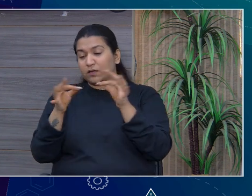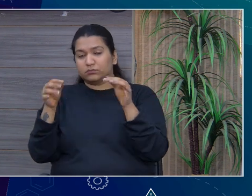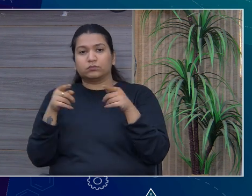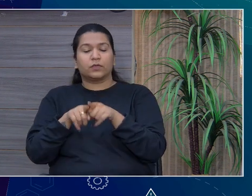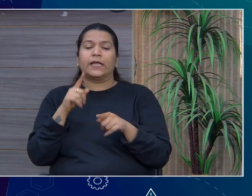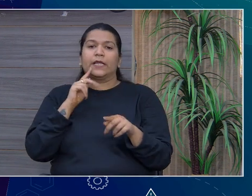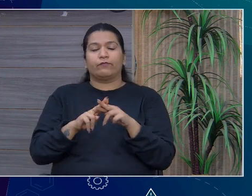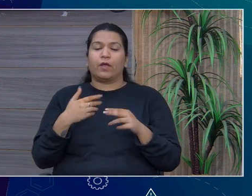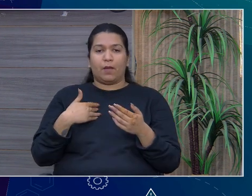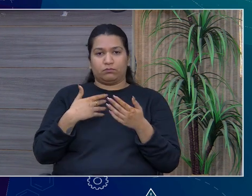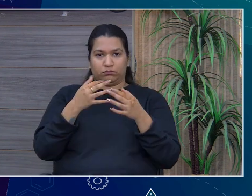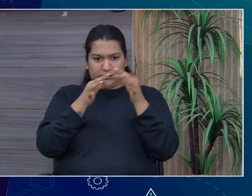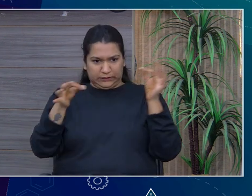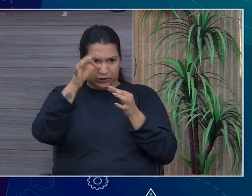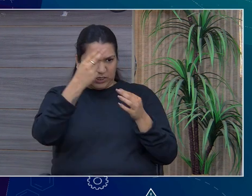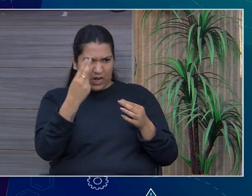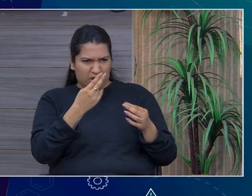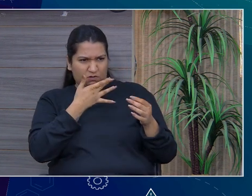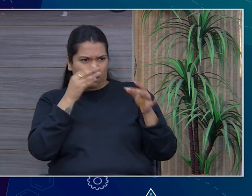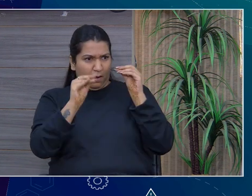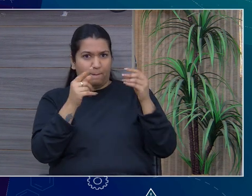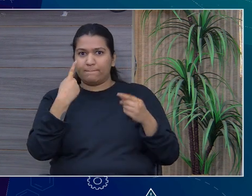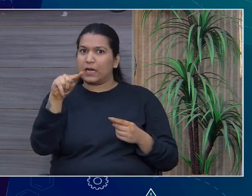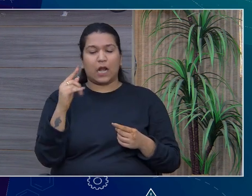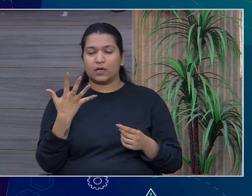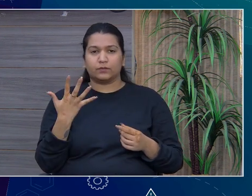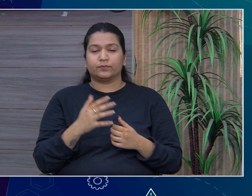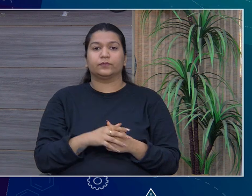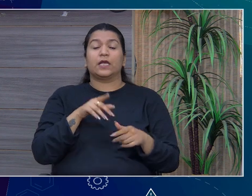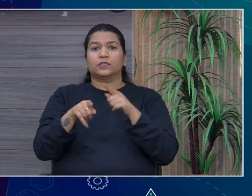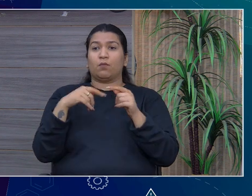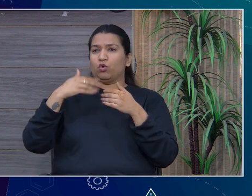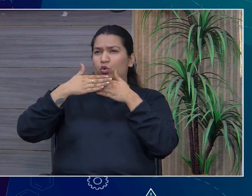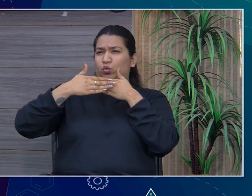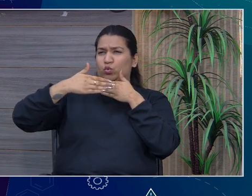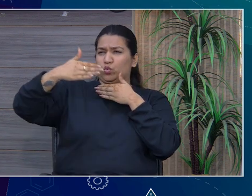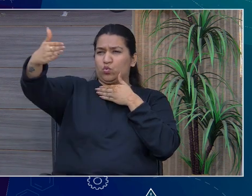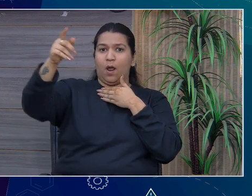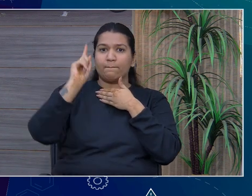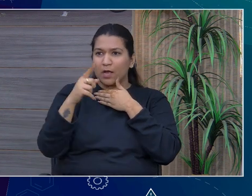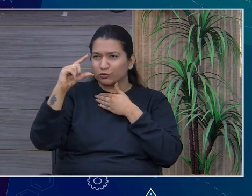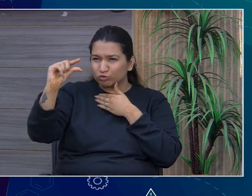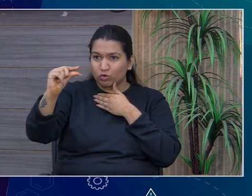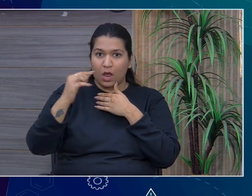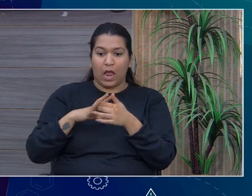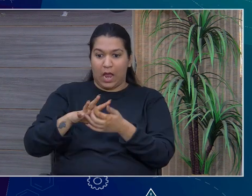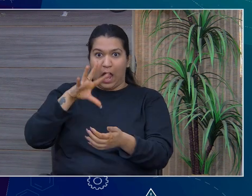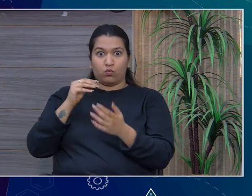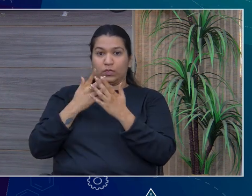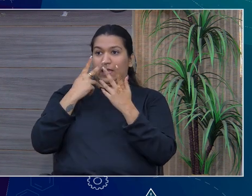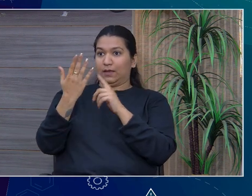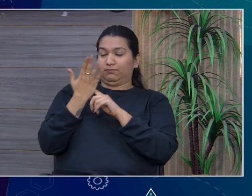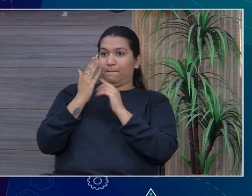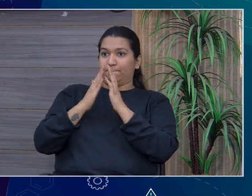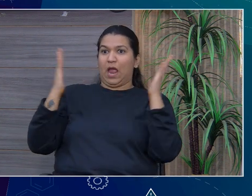चीज़ प्रपोर्शनली मैं ठीक नहीं बनाऊंगी, अगर सपोज़ जो दूर की चीज़ है वो मुझे थोड़ी छोटी दिखेगी, जो पास की चीज़ है वो मुझे थोड़ी बड़ी